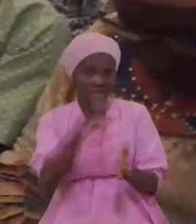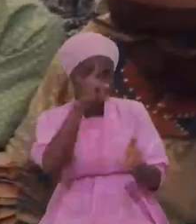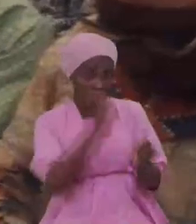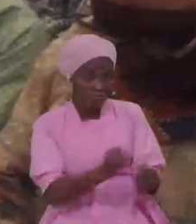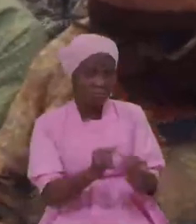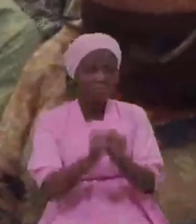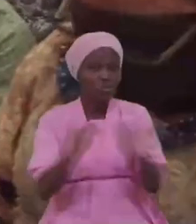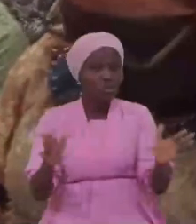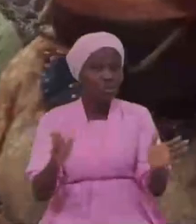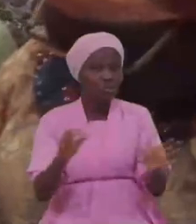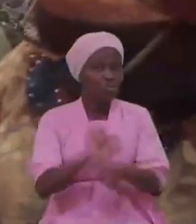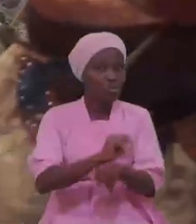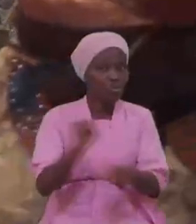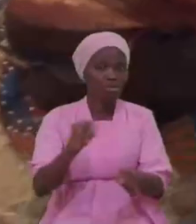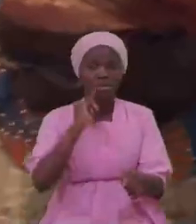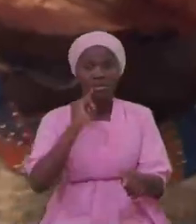est inutile?